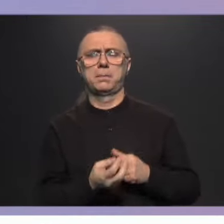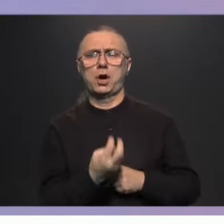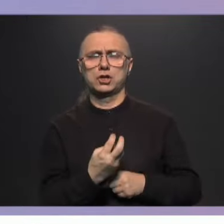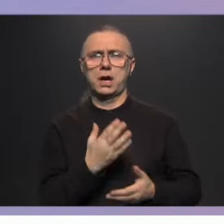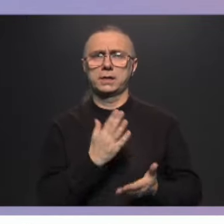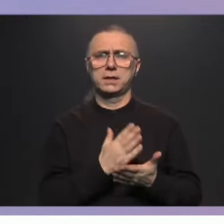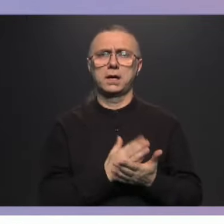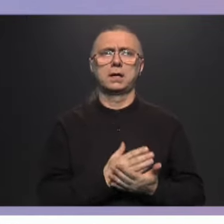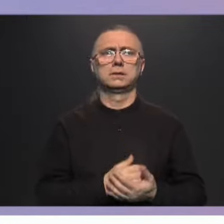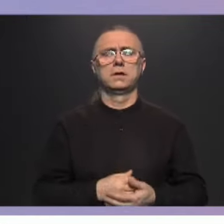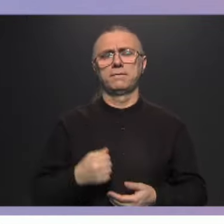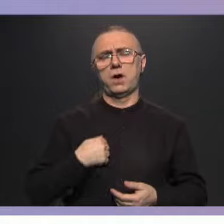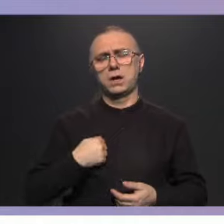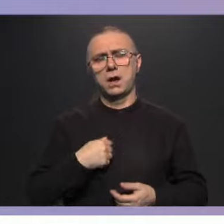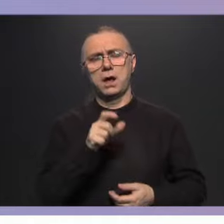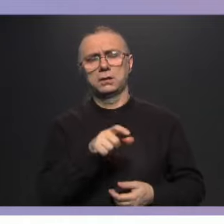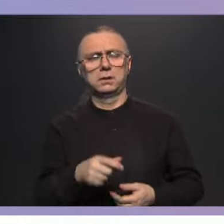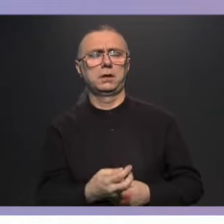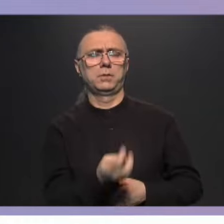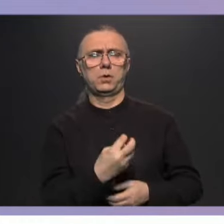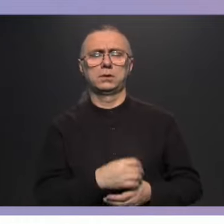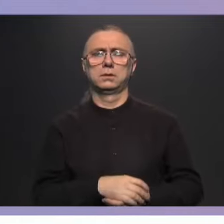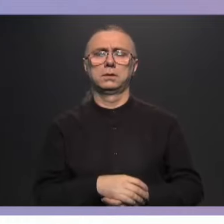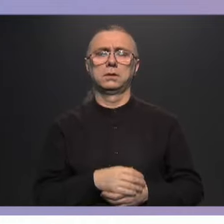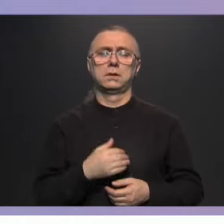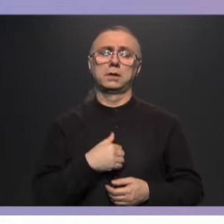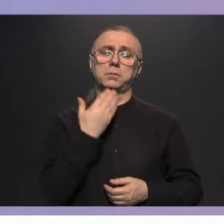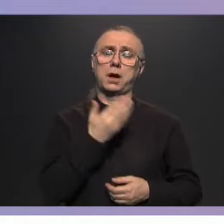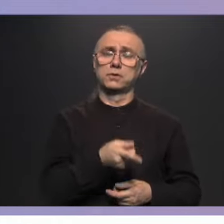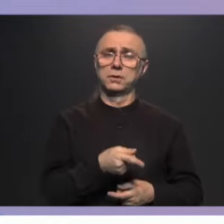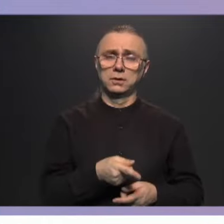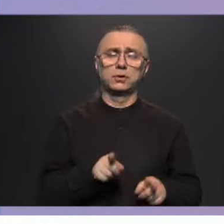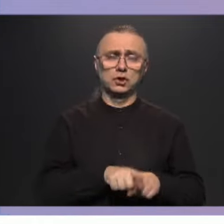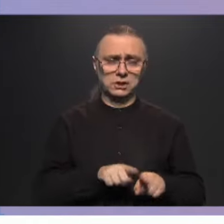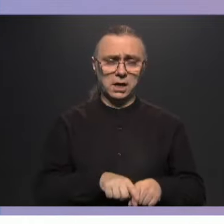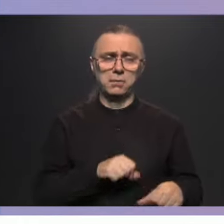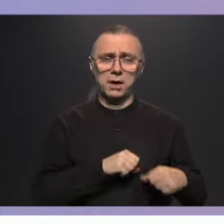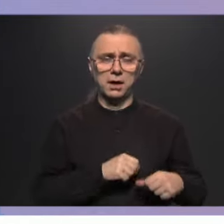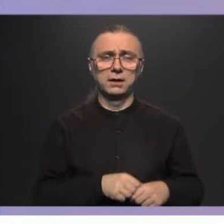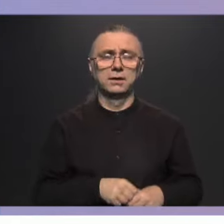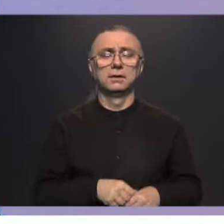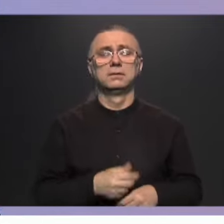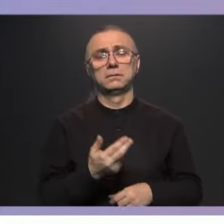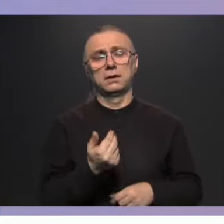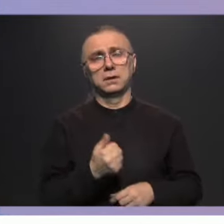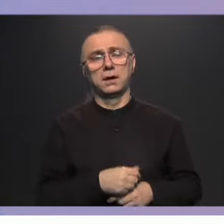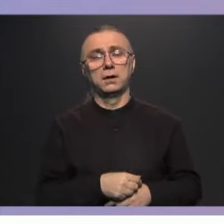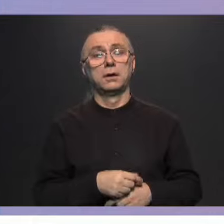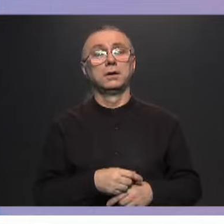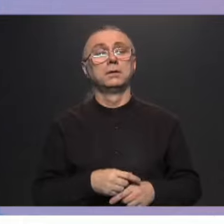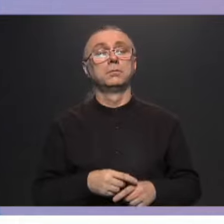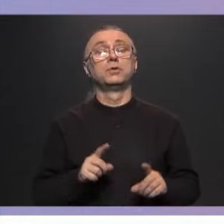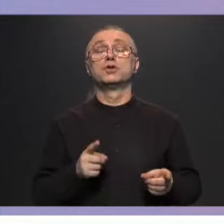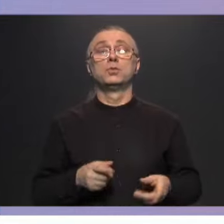или там военнослужащие, я говорю, ну, что, то же самое. Все. Почему? Потому что